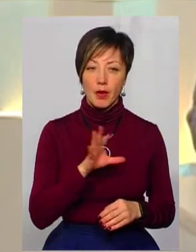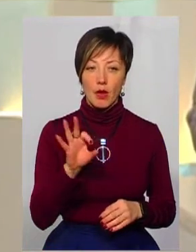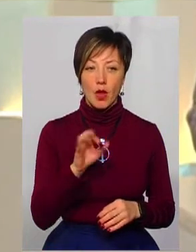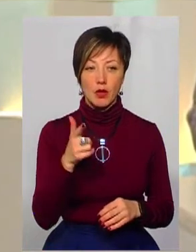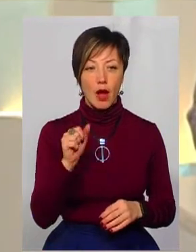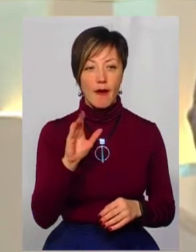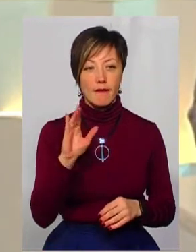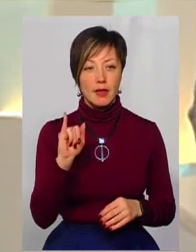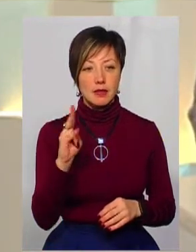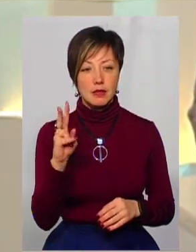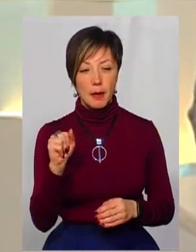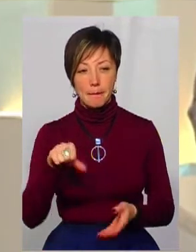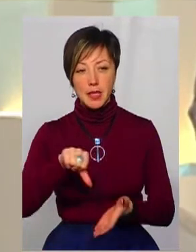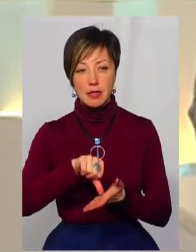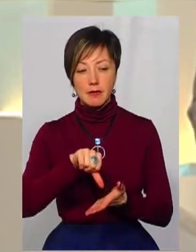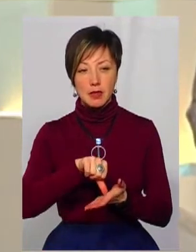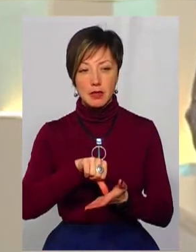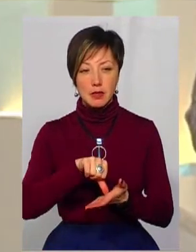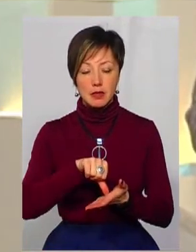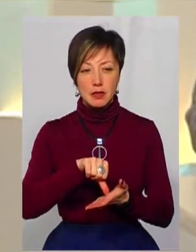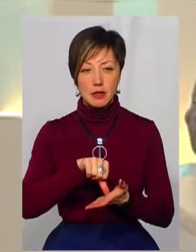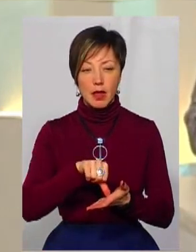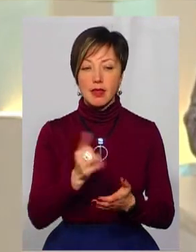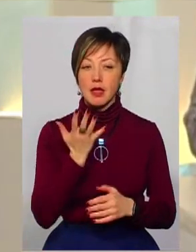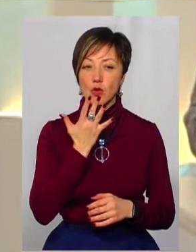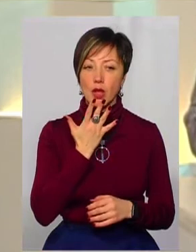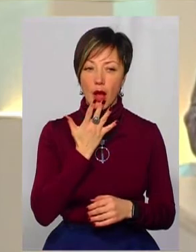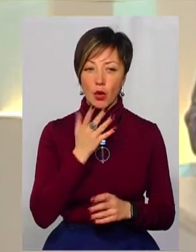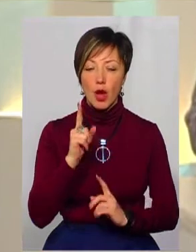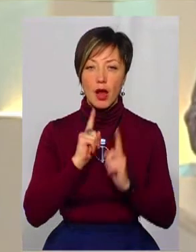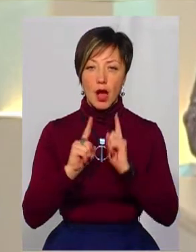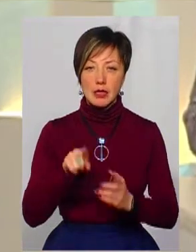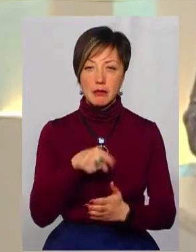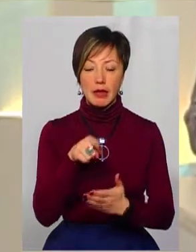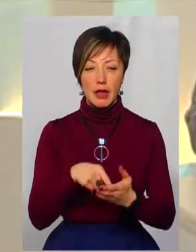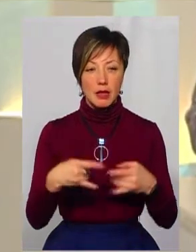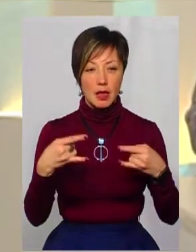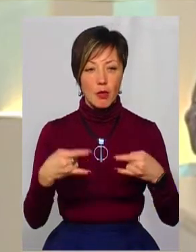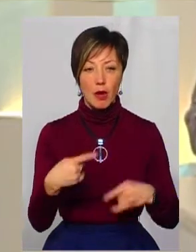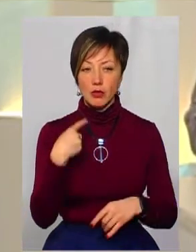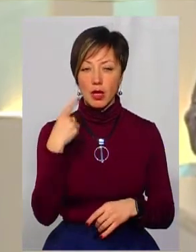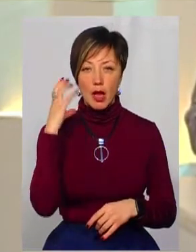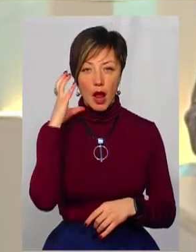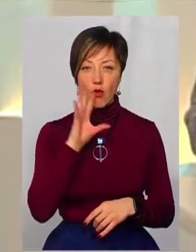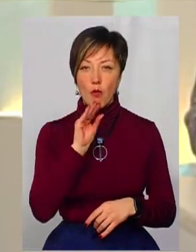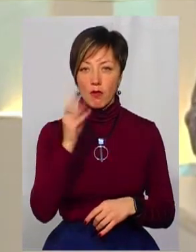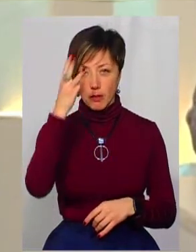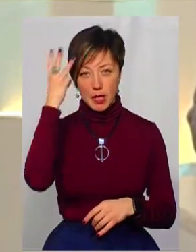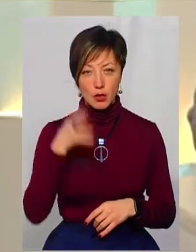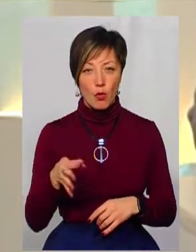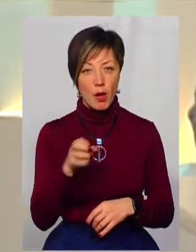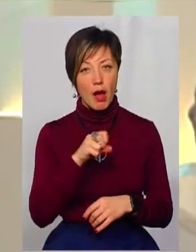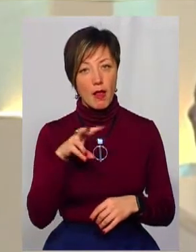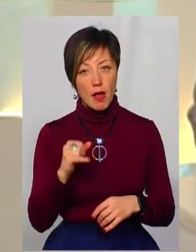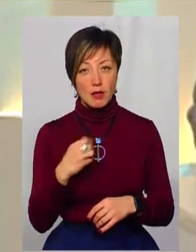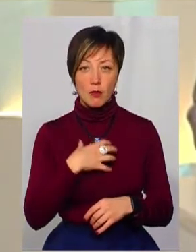Олену Гавінську, представницю Національної ради з питань телебачення і радіомовлення у Хмельницькій області.